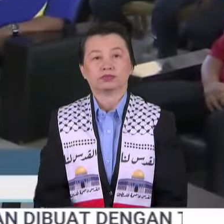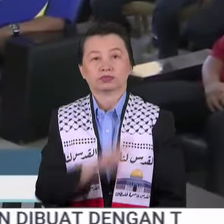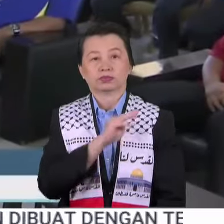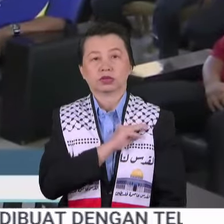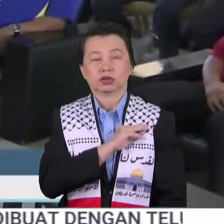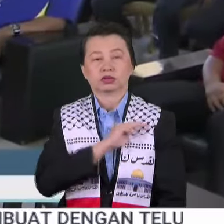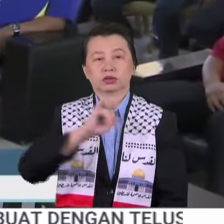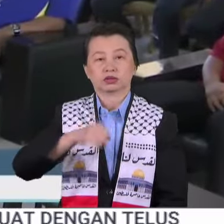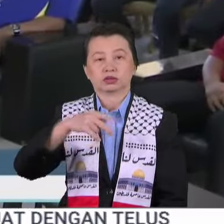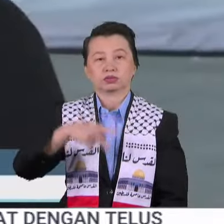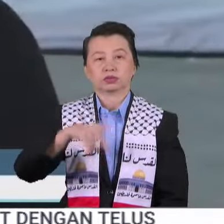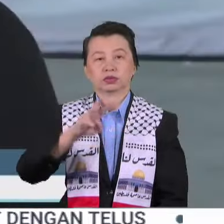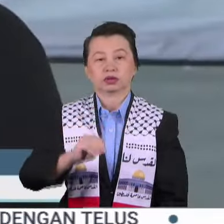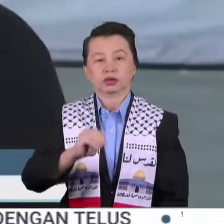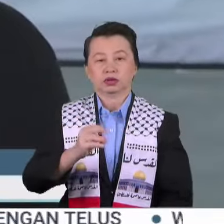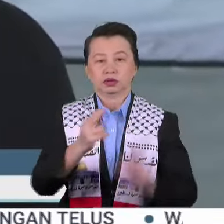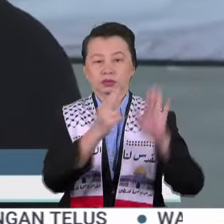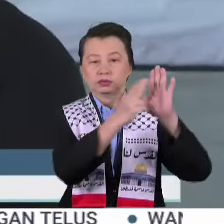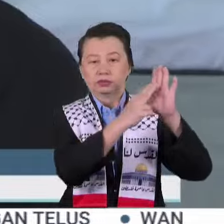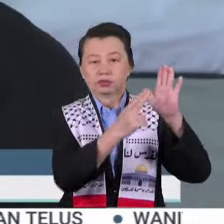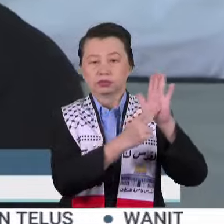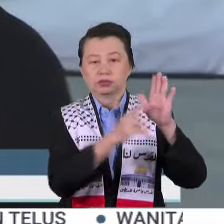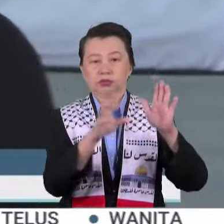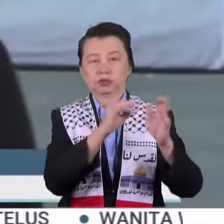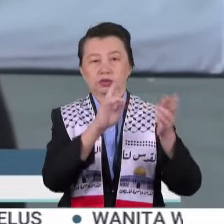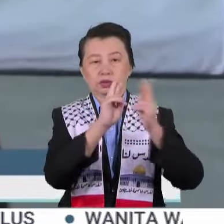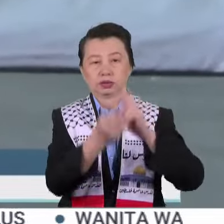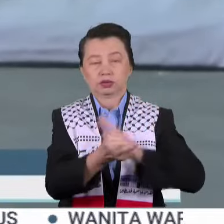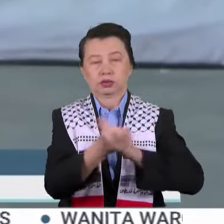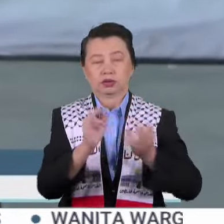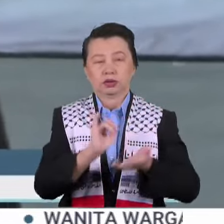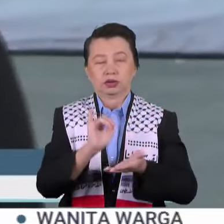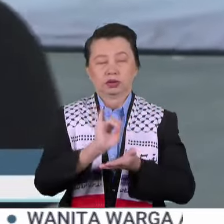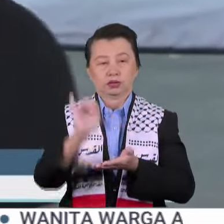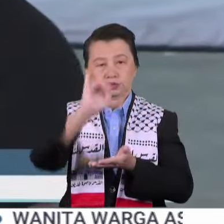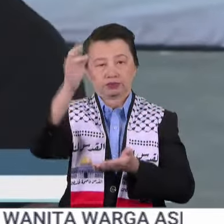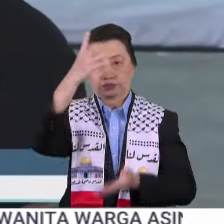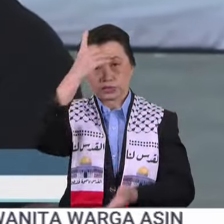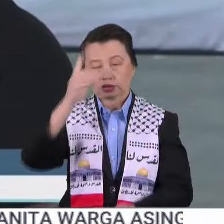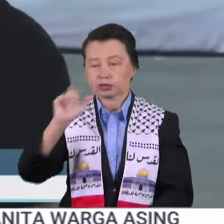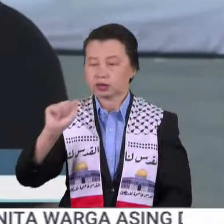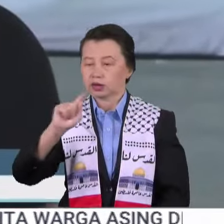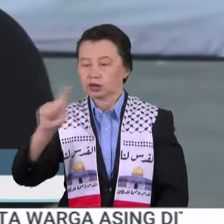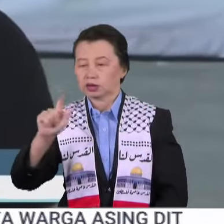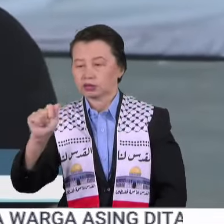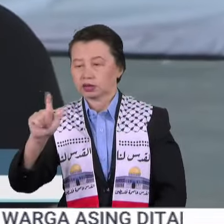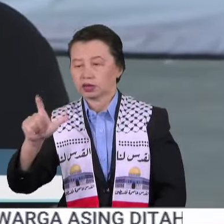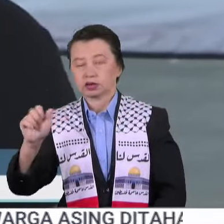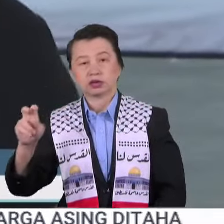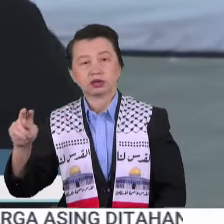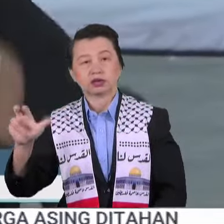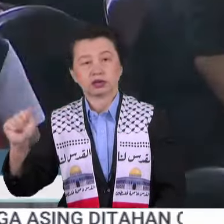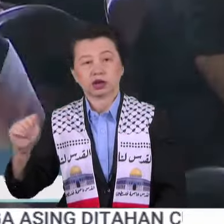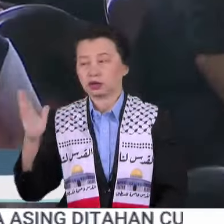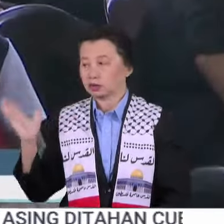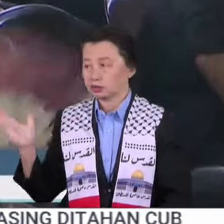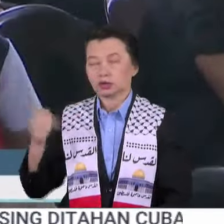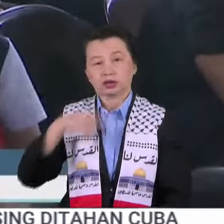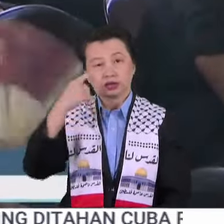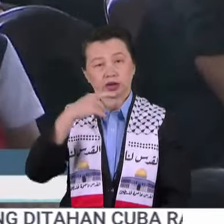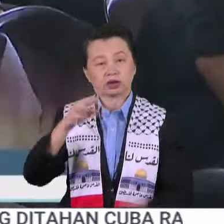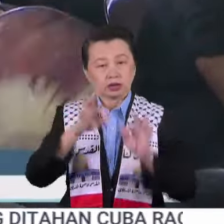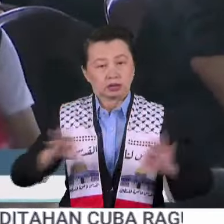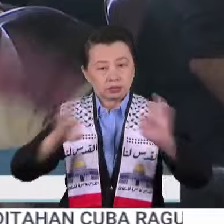Menteri di Jabatan Perdana Menteri, Undang-Undang dan Reformasi Institusi, Datuk Seri Azalina Osman Said berkata,